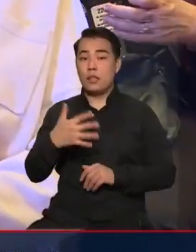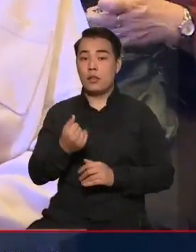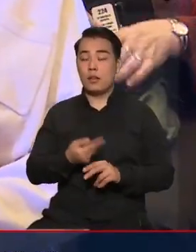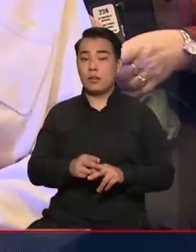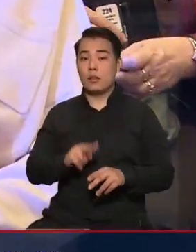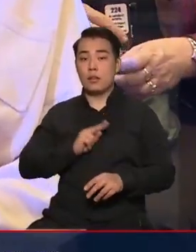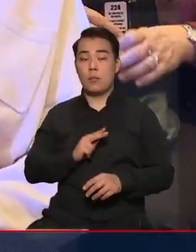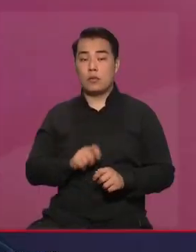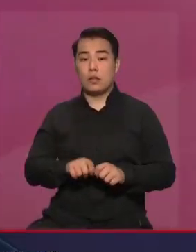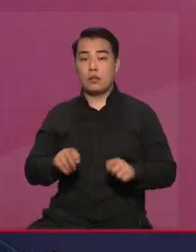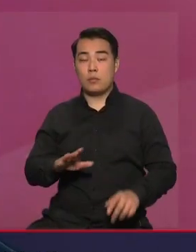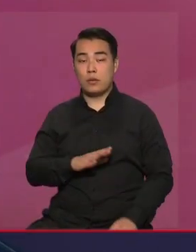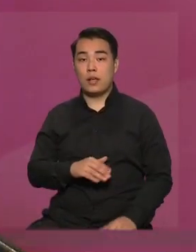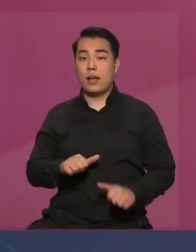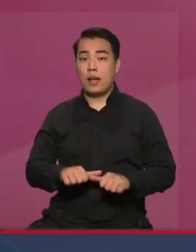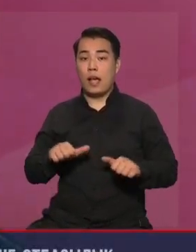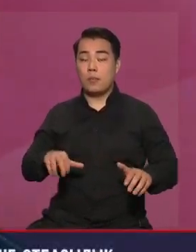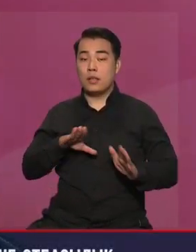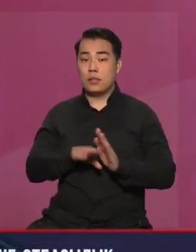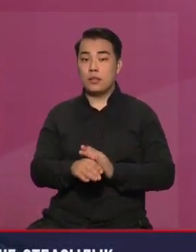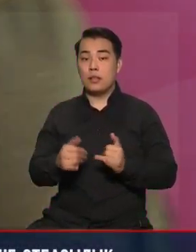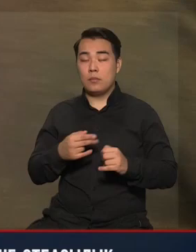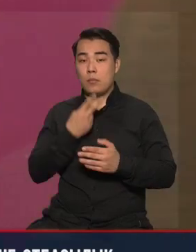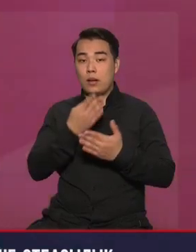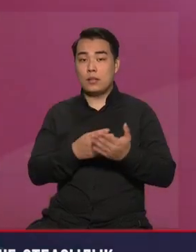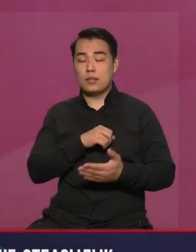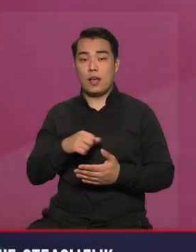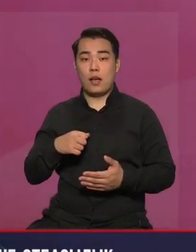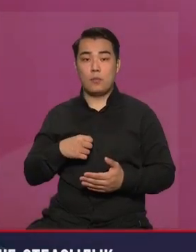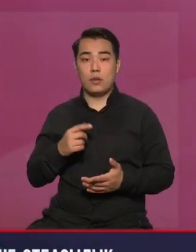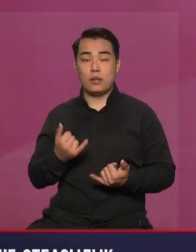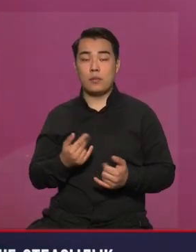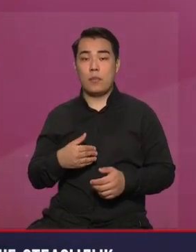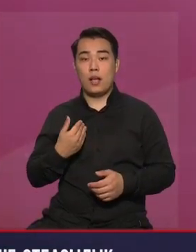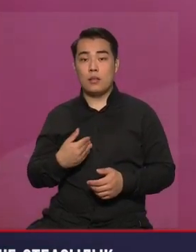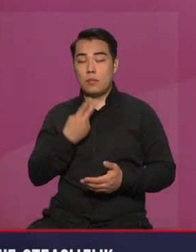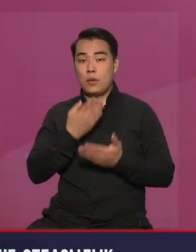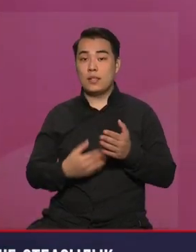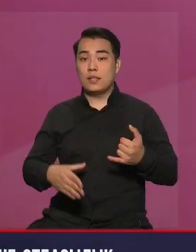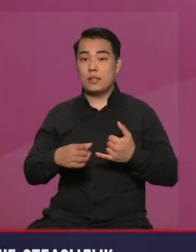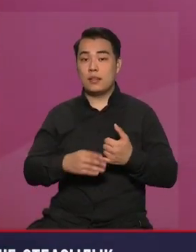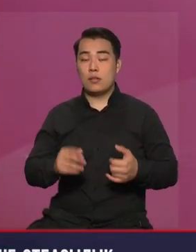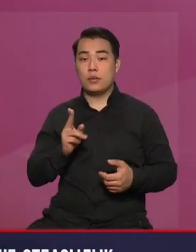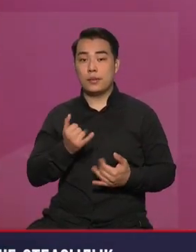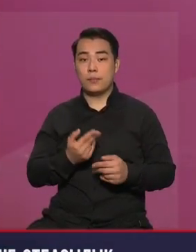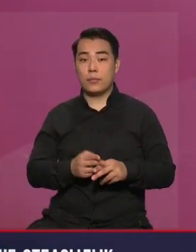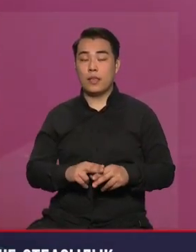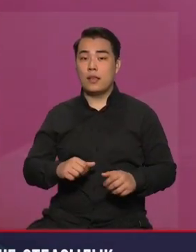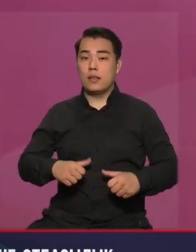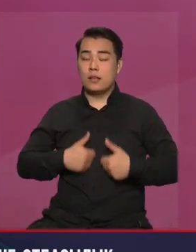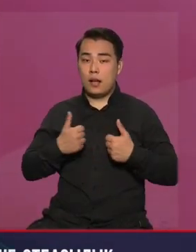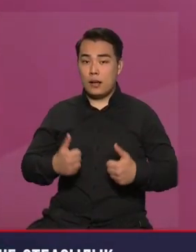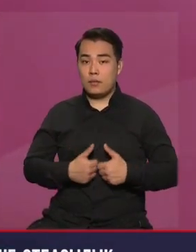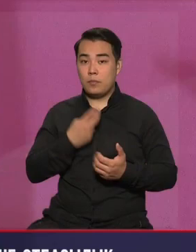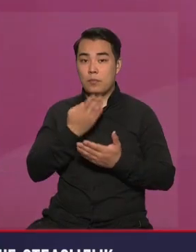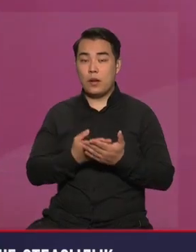іс-шара жүзеге асқан. Комиссиялардың құрамдарында аймақтарда ең деген өзінің аймақтарында жанашыр, белсенді,